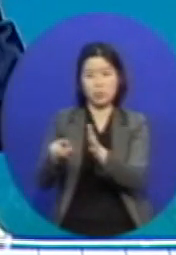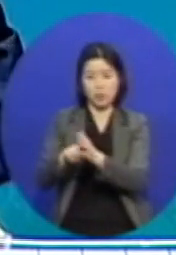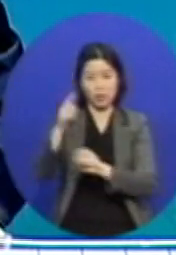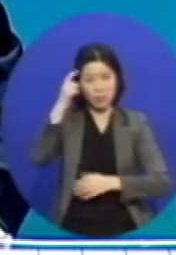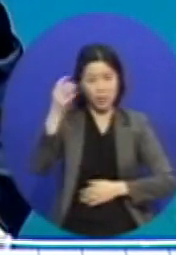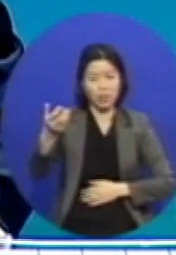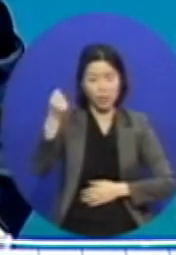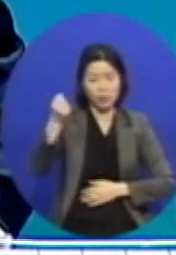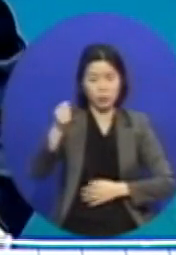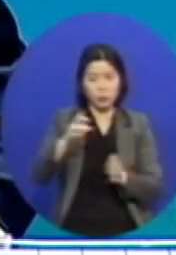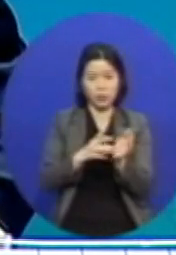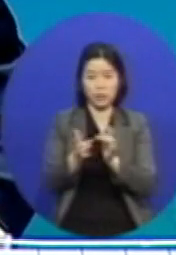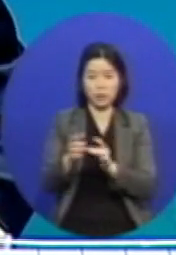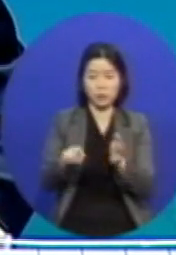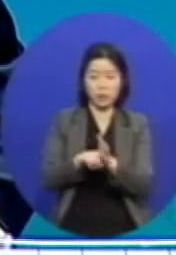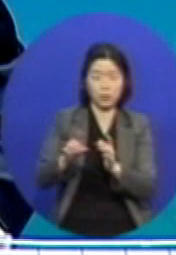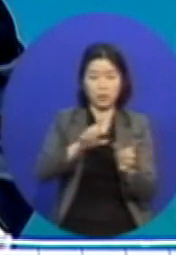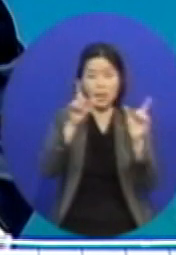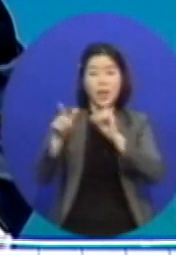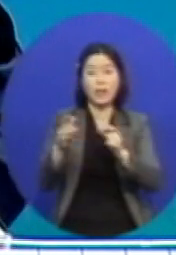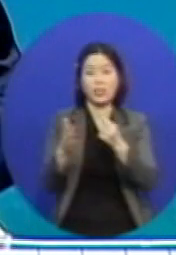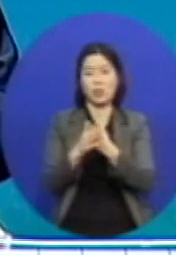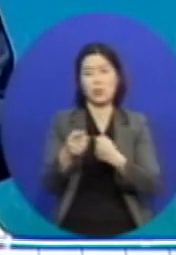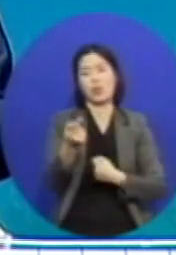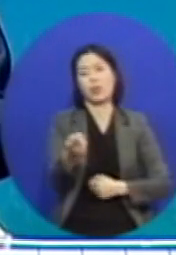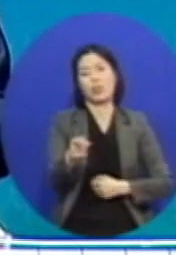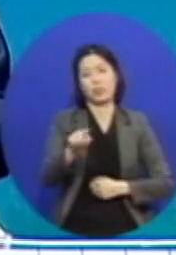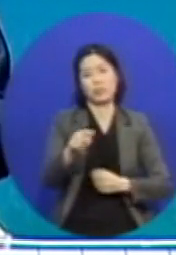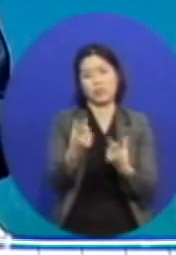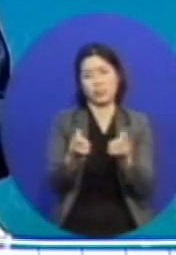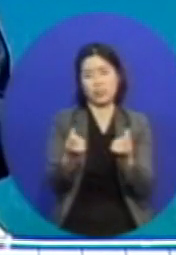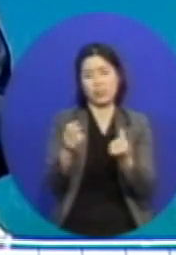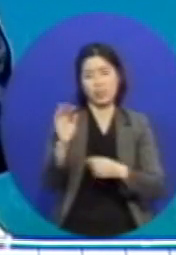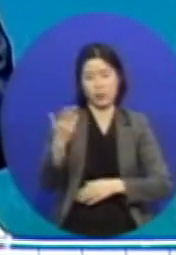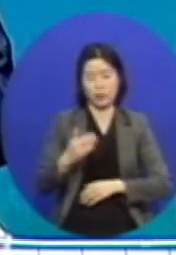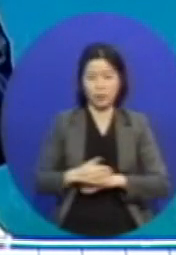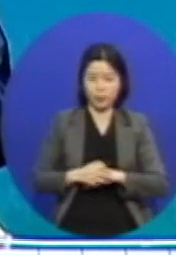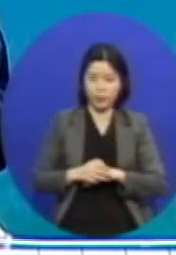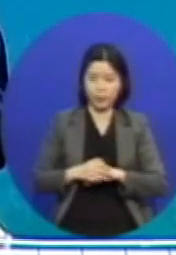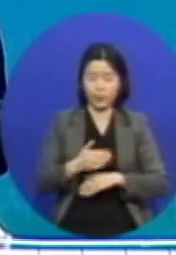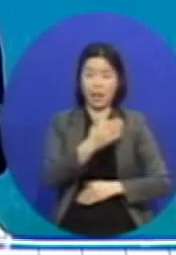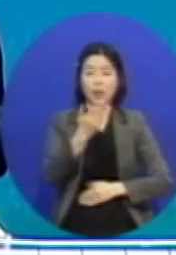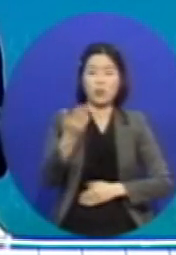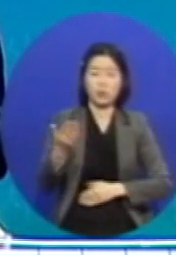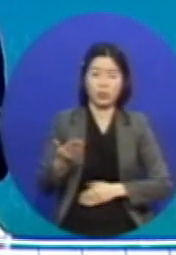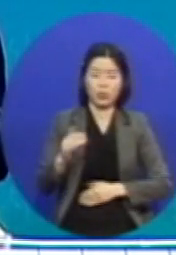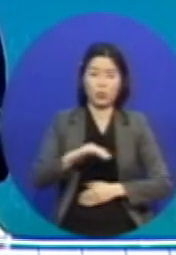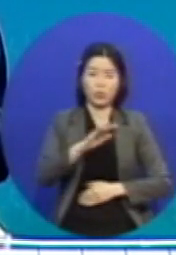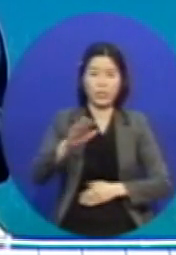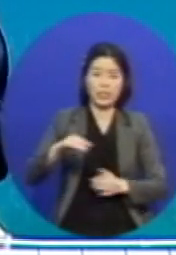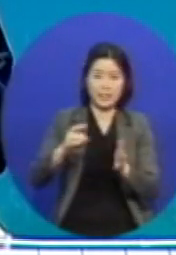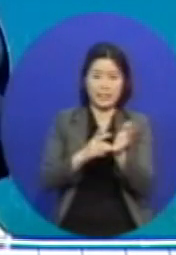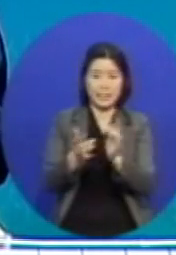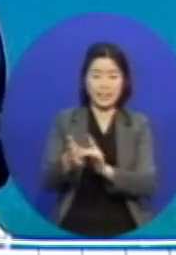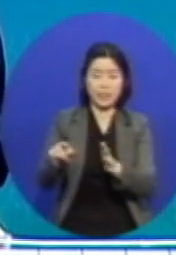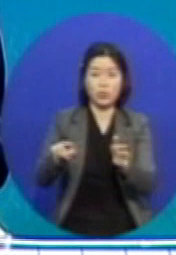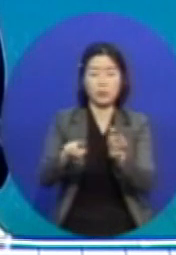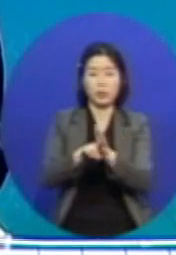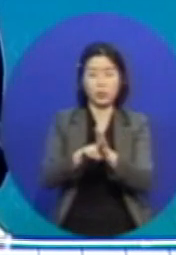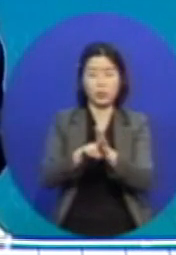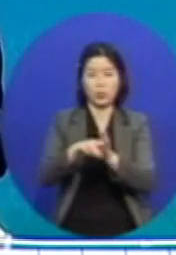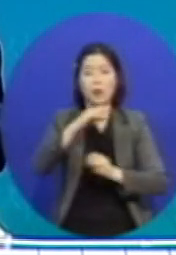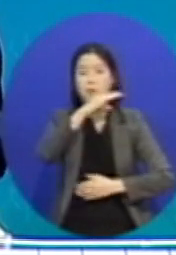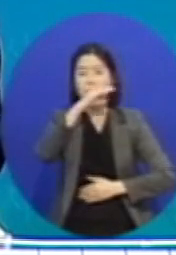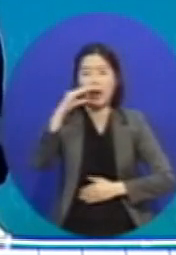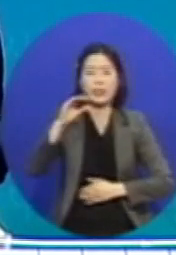예수 믿고 살았으니 그렇게 된거예요 여러분 우리는 예수 믿어도 정말 바로 믿어야